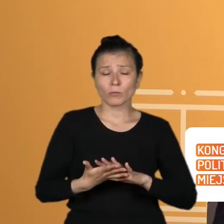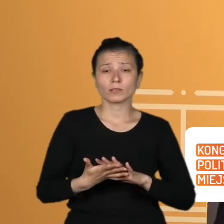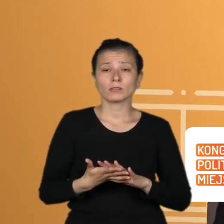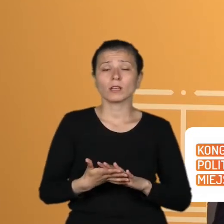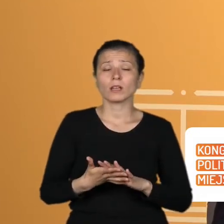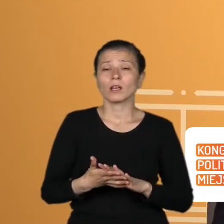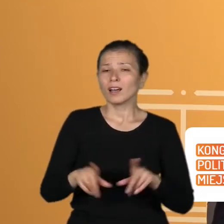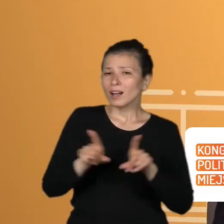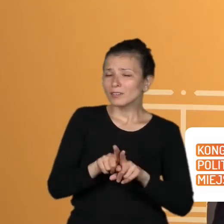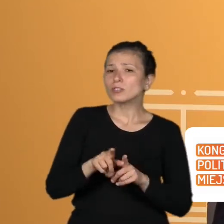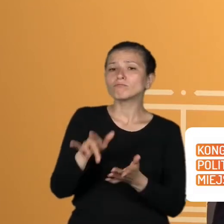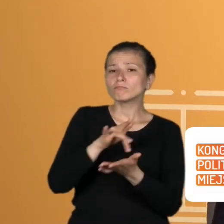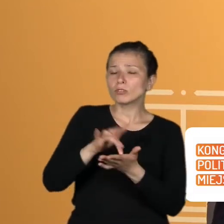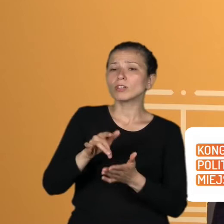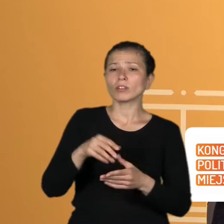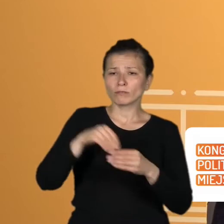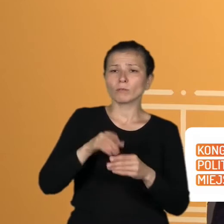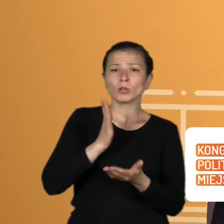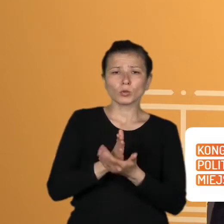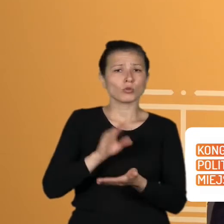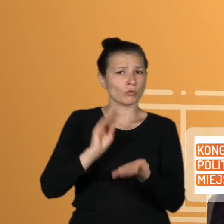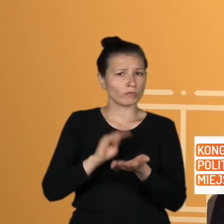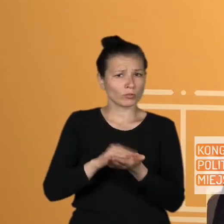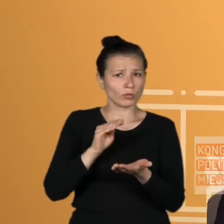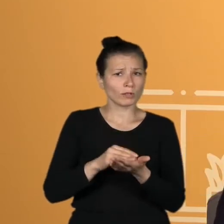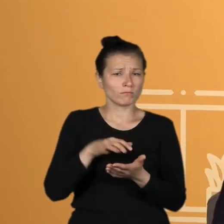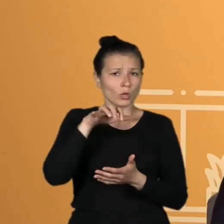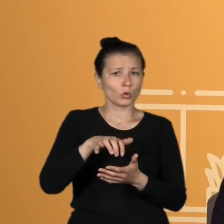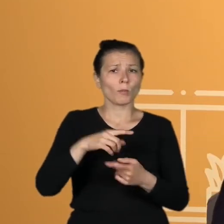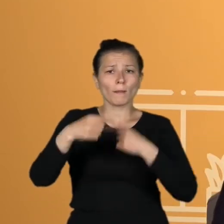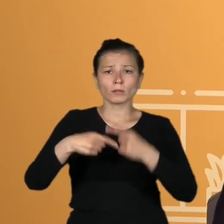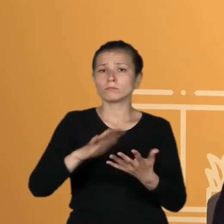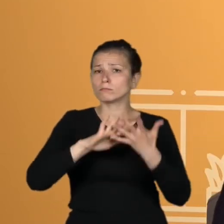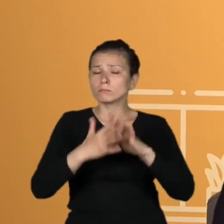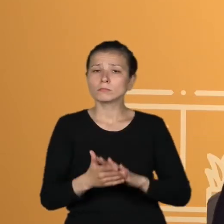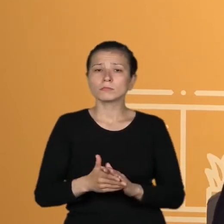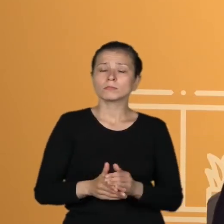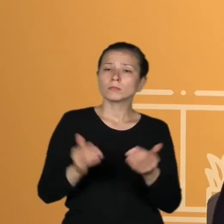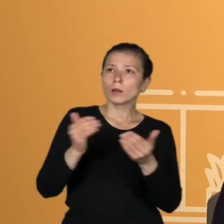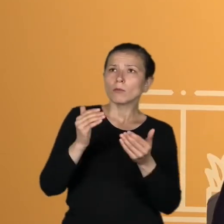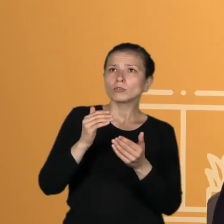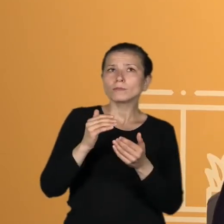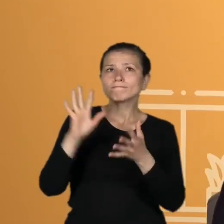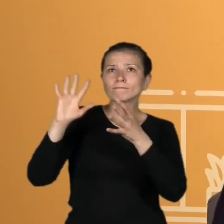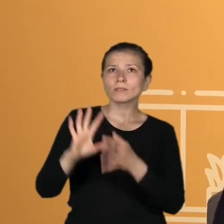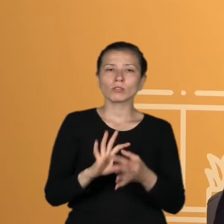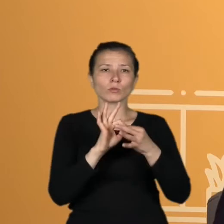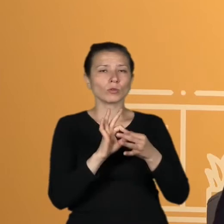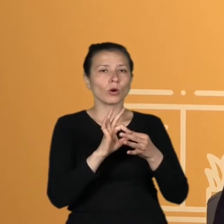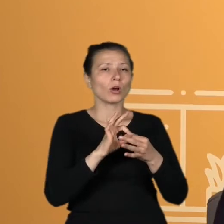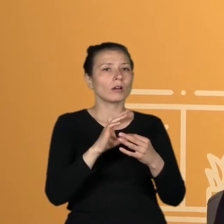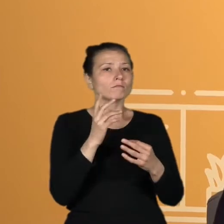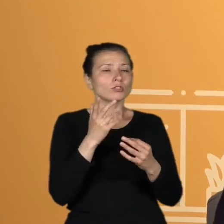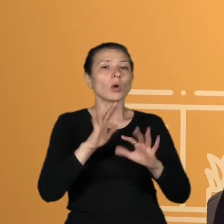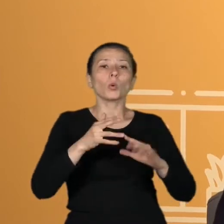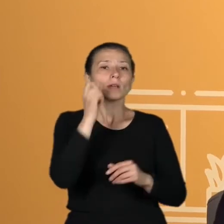który ma doświadczenia w procesie transformacji. Może sięgnijmy do takiego rozumienia inteligencji jako zdolności do